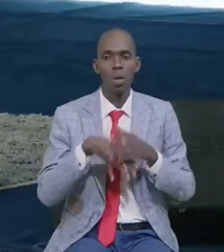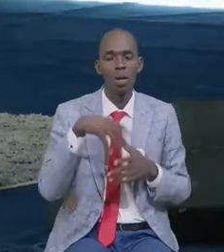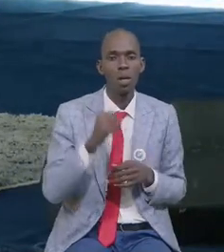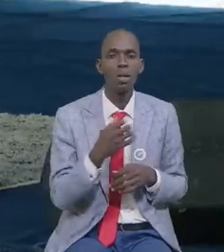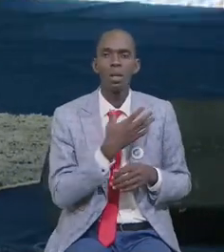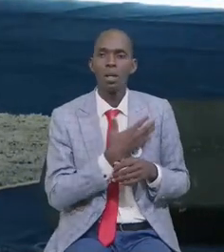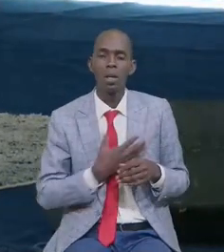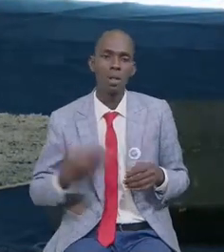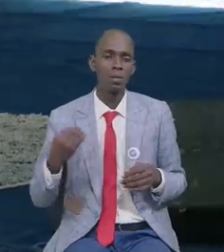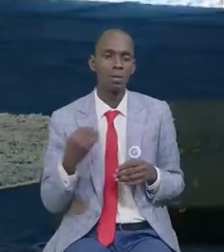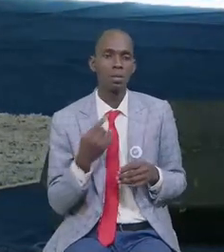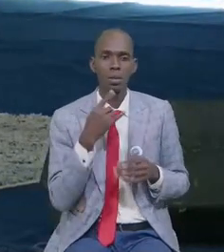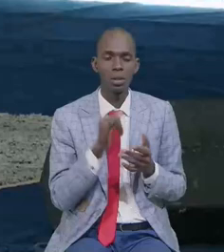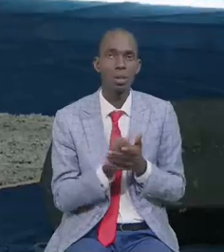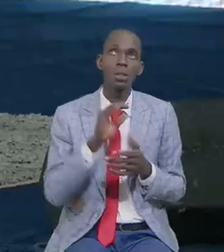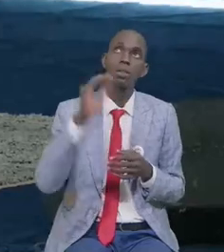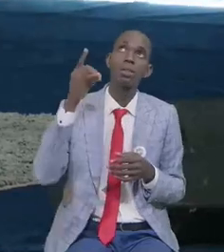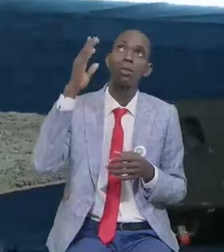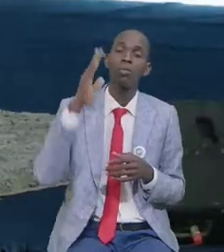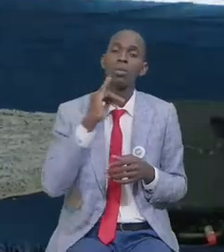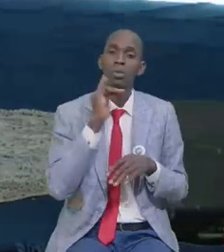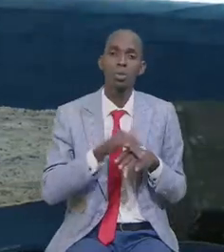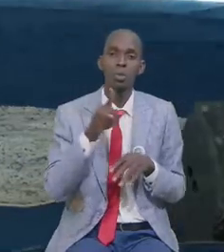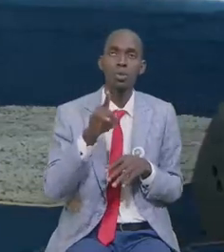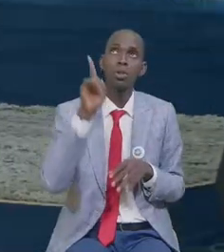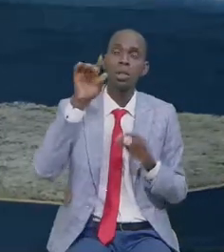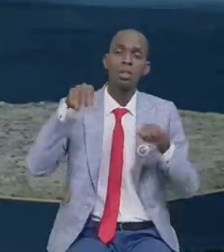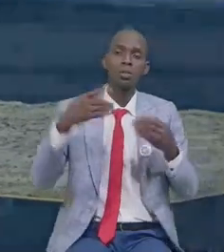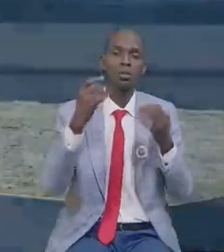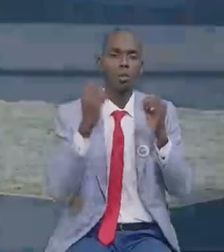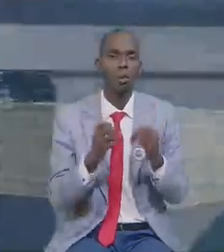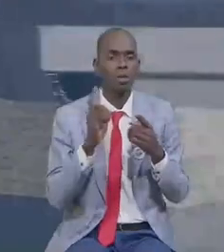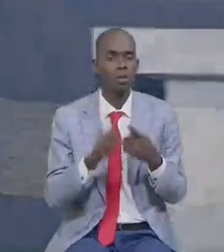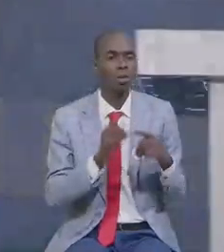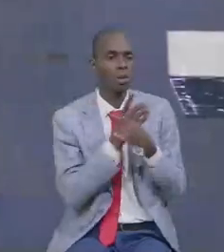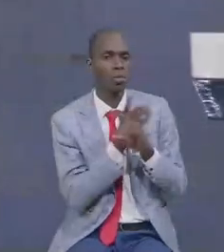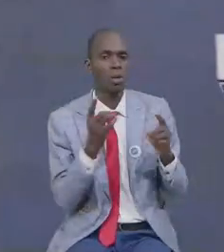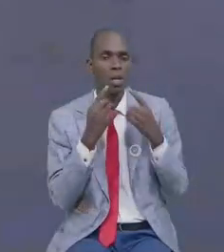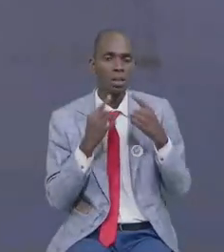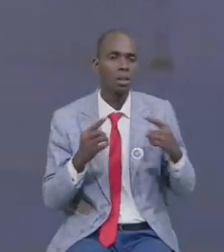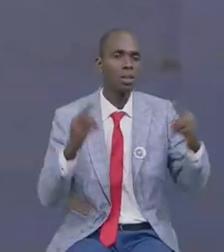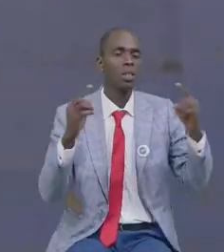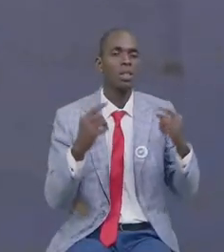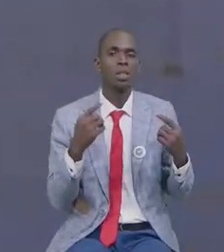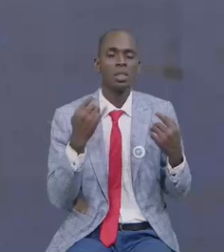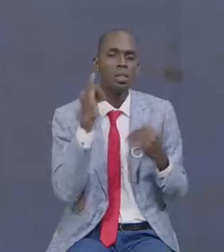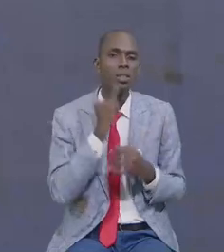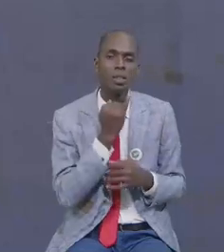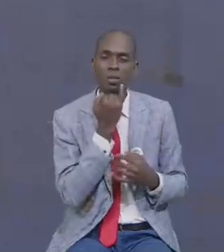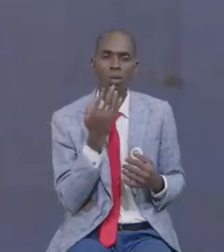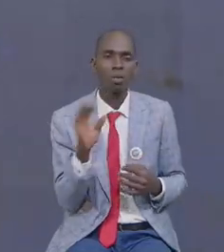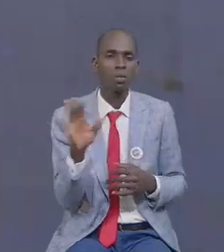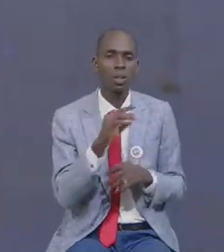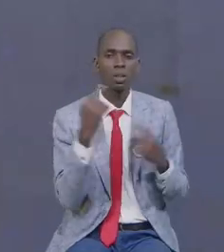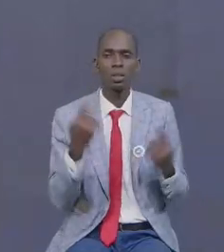grâce de Dieu. Il m'a donné la puissance pour délivrer et pour dire à Israël ses péchés.